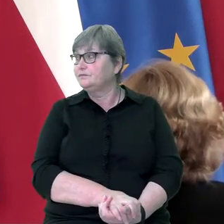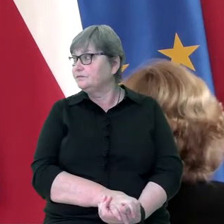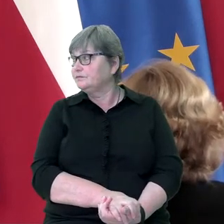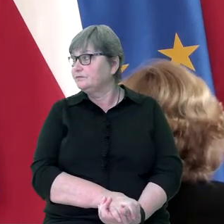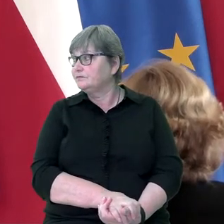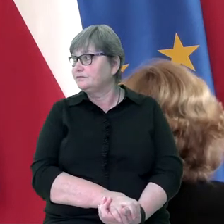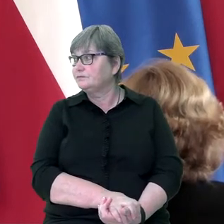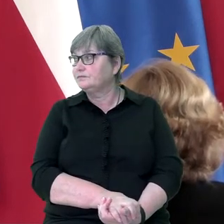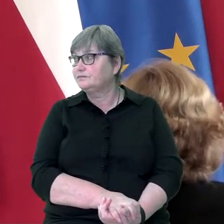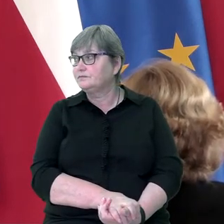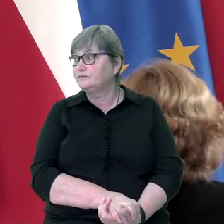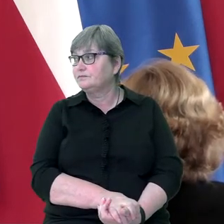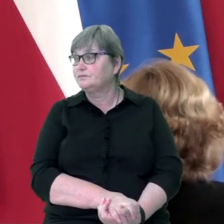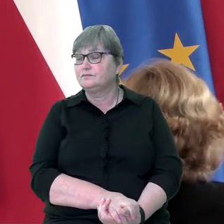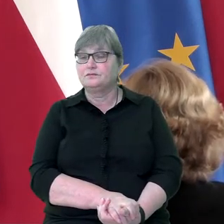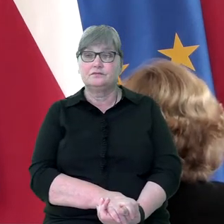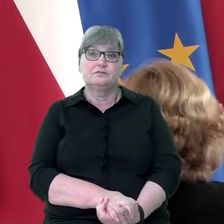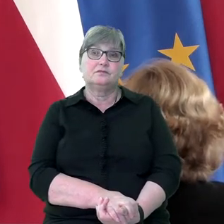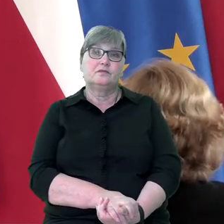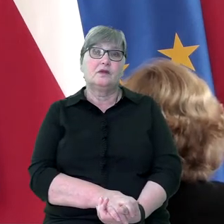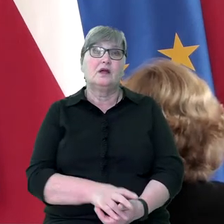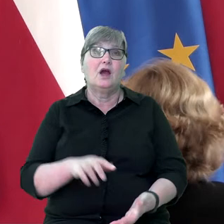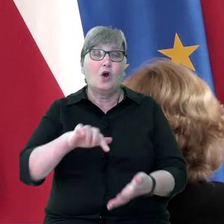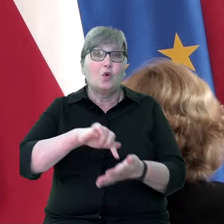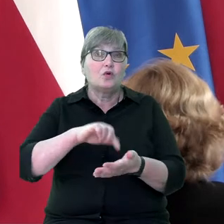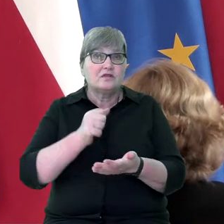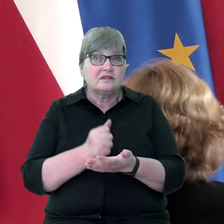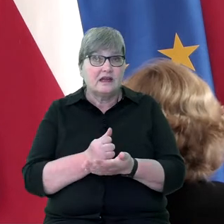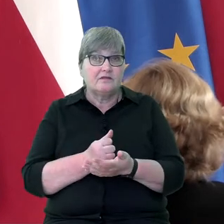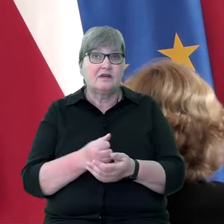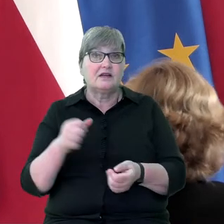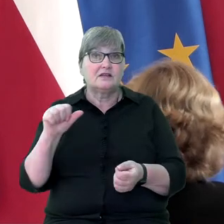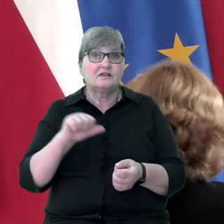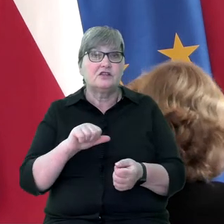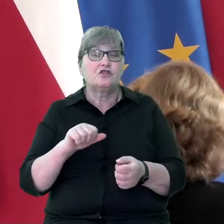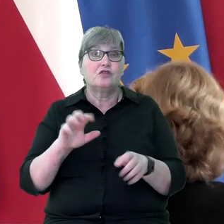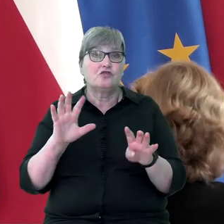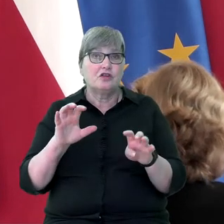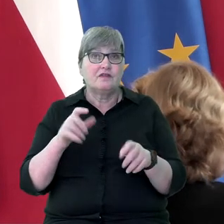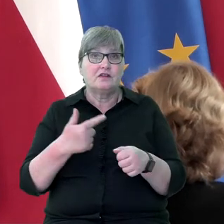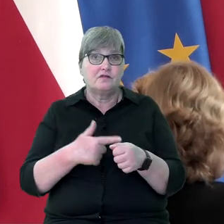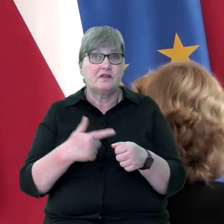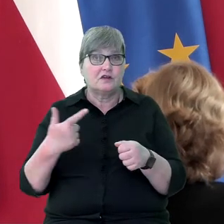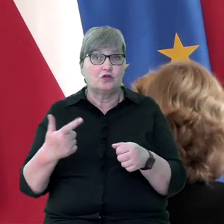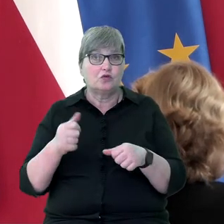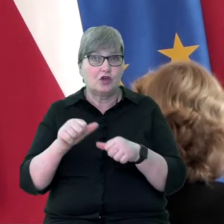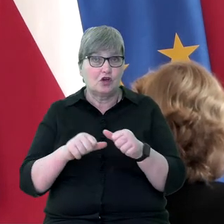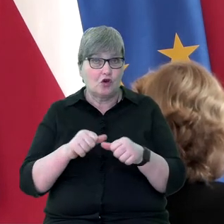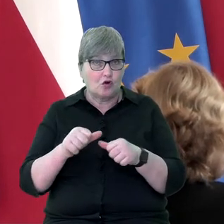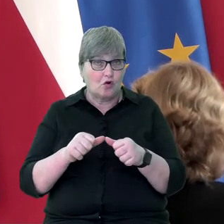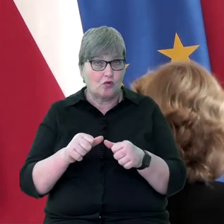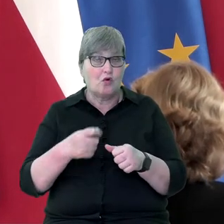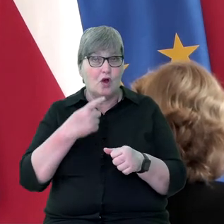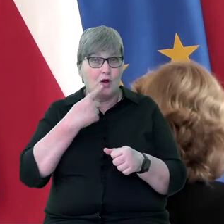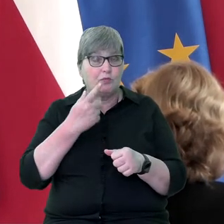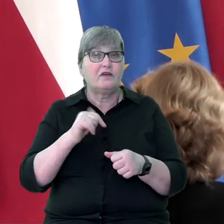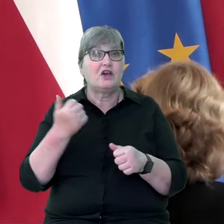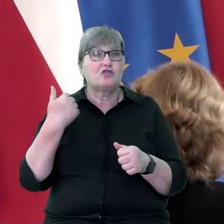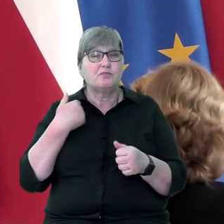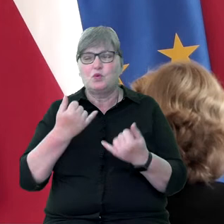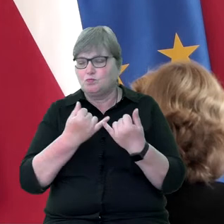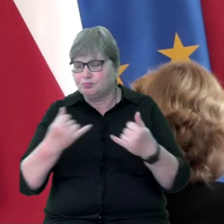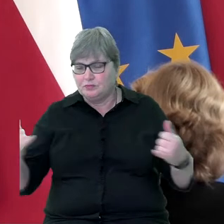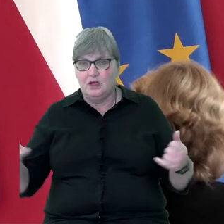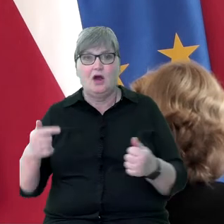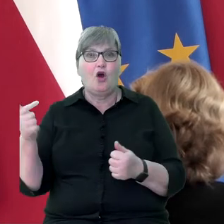władzy służbowej. Ustawa z 1922 roku zakładała szereg obowiązków. Jeden z